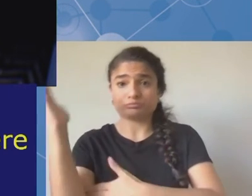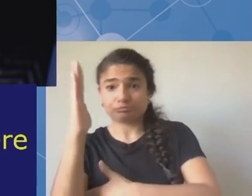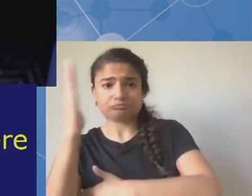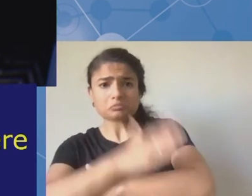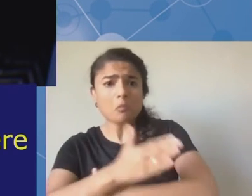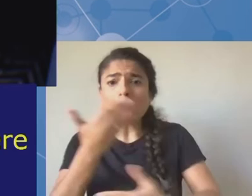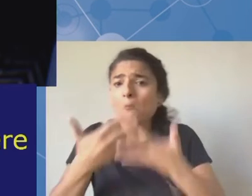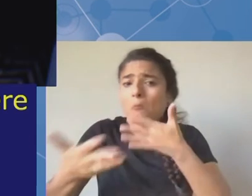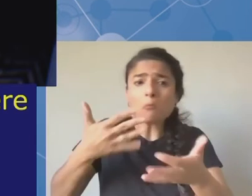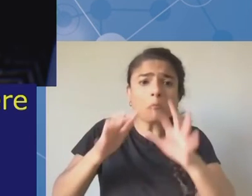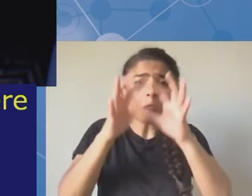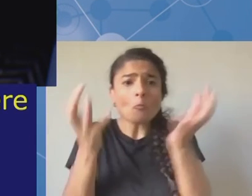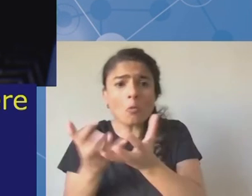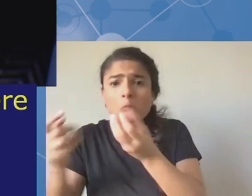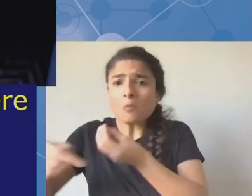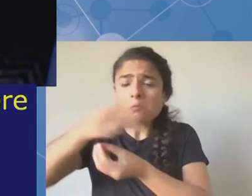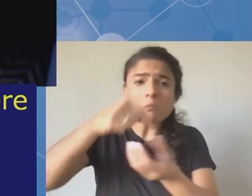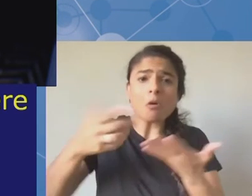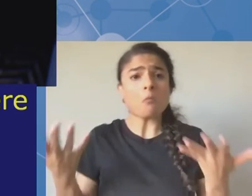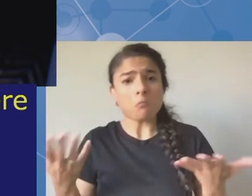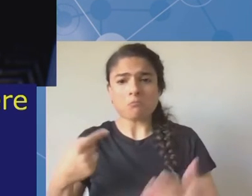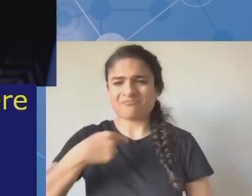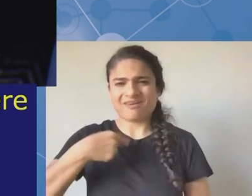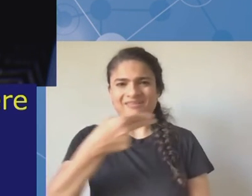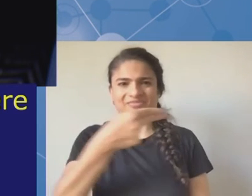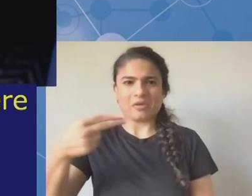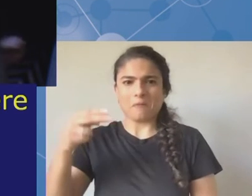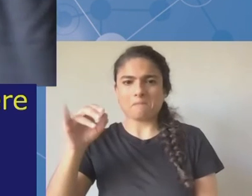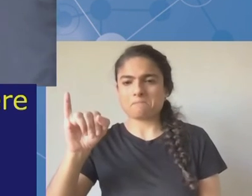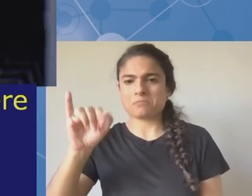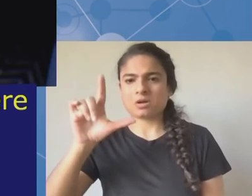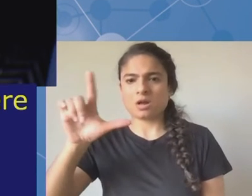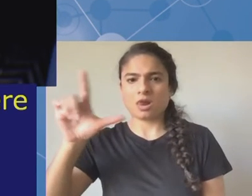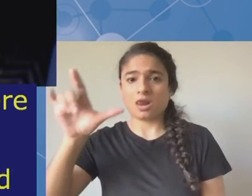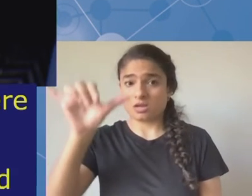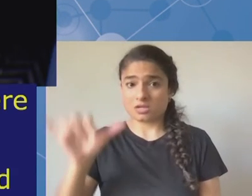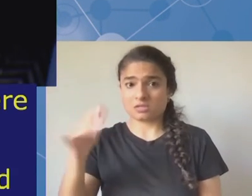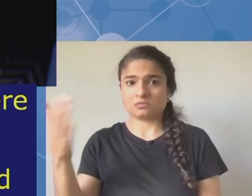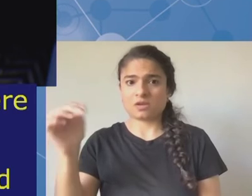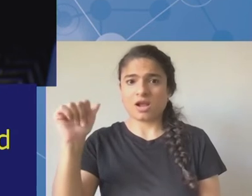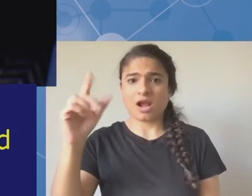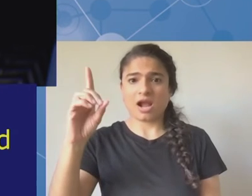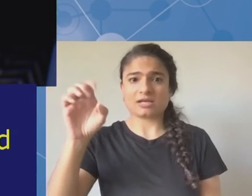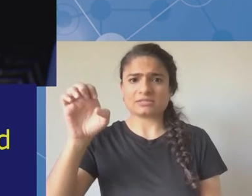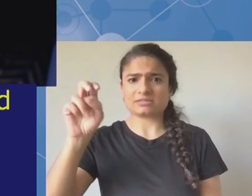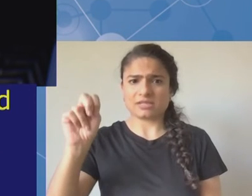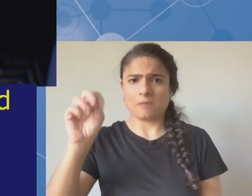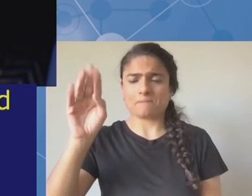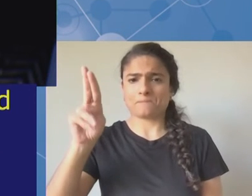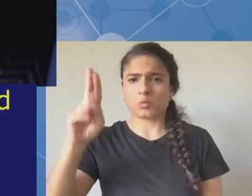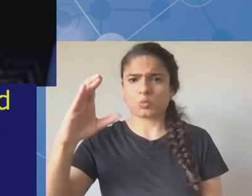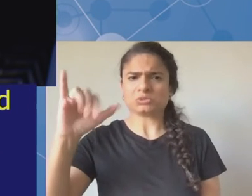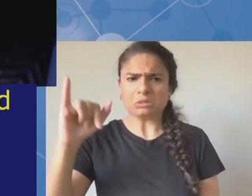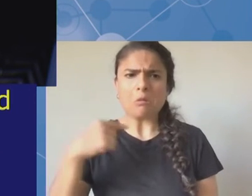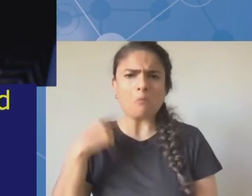пояса. Меня зовут Лили. Я услышала уже многие